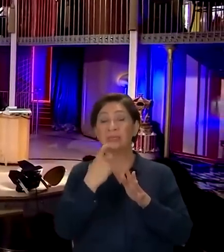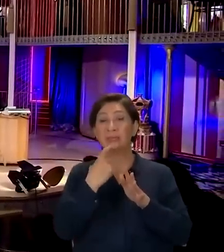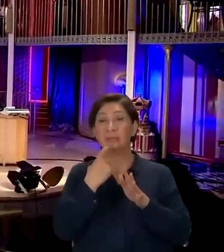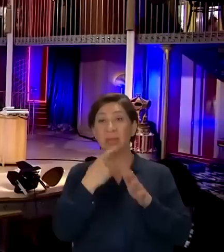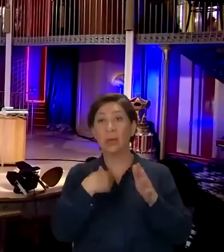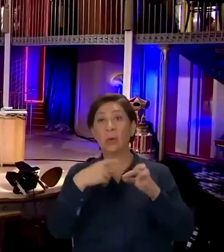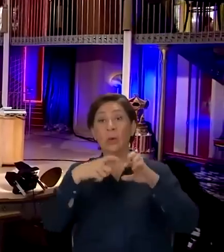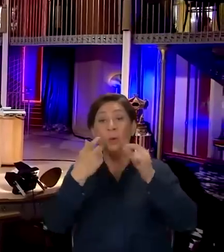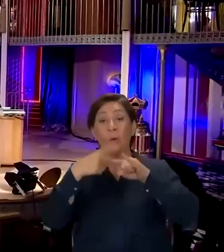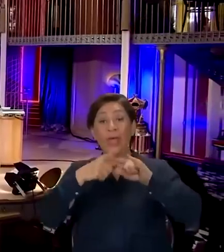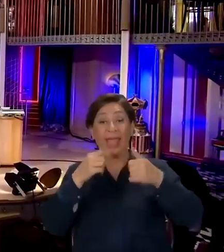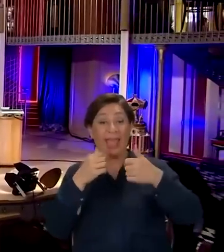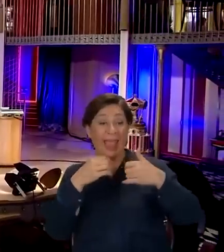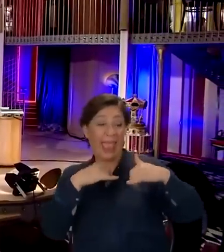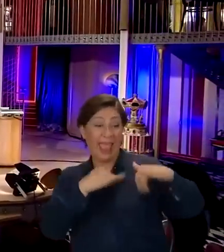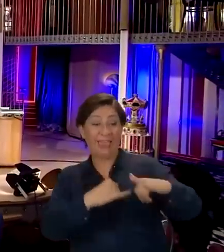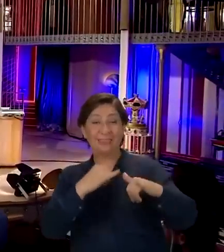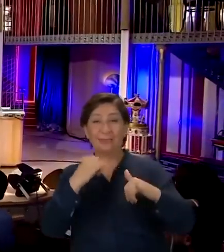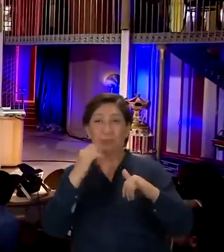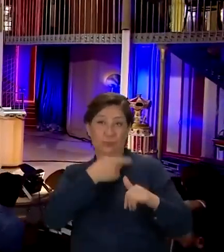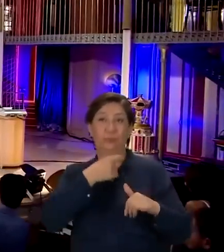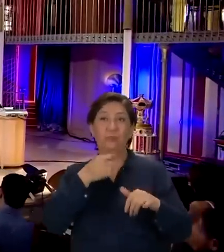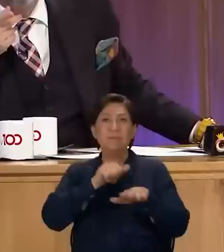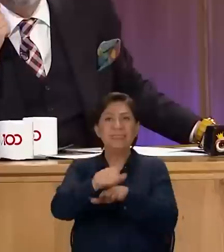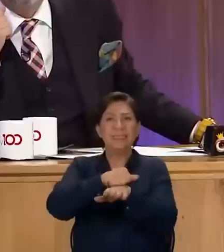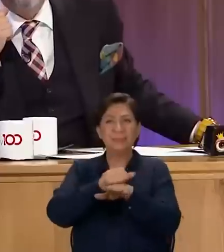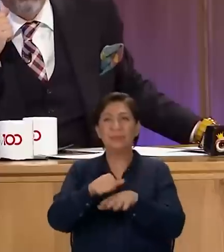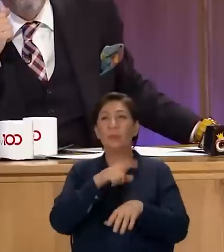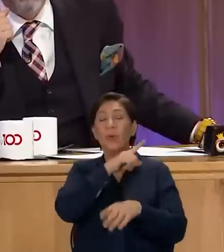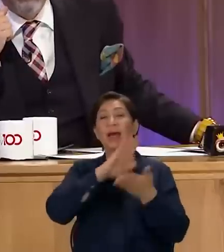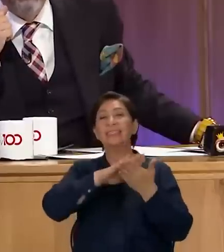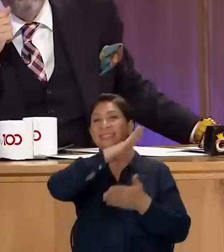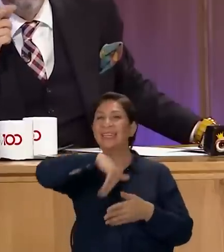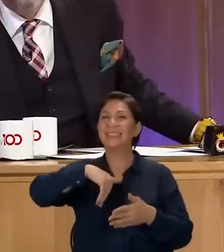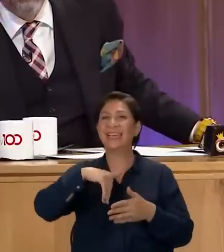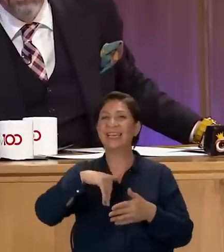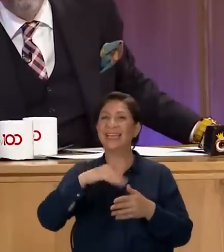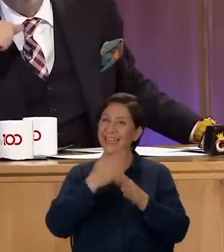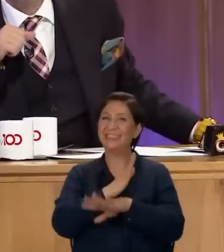eşimi buldum ben. Bastıra bastıra ne sineriz var ya. Ya bu arkadaşı çağırsak ya.